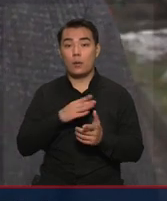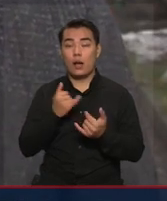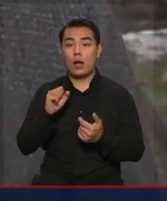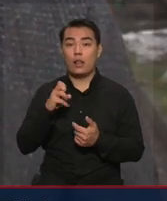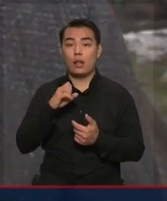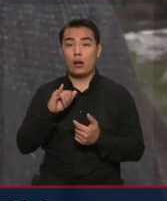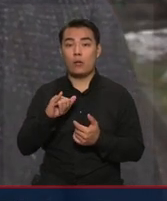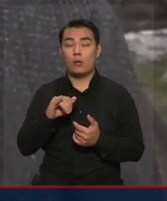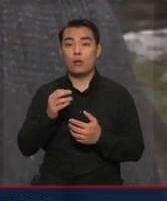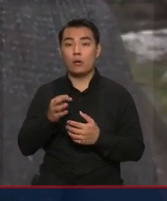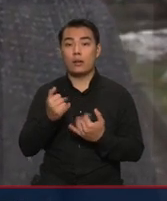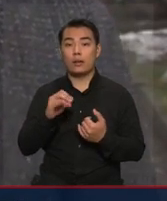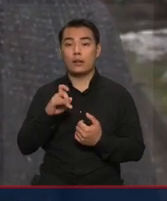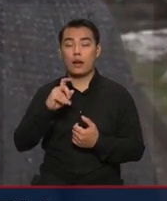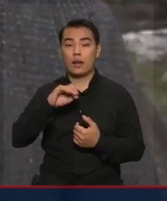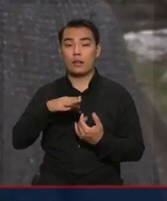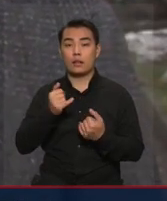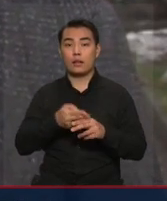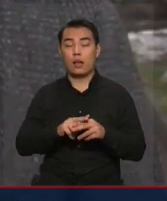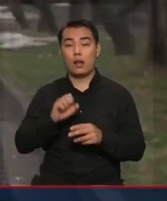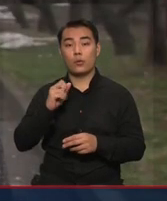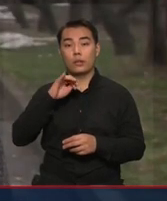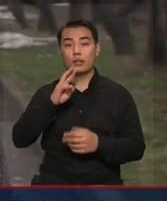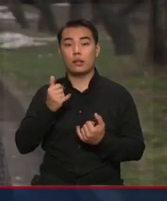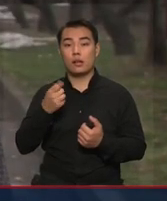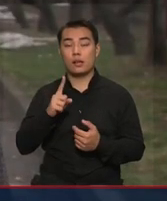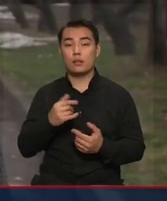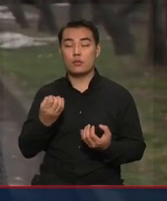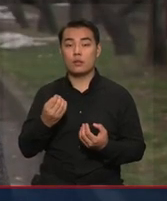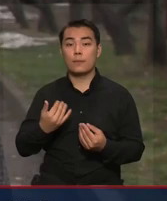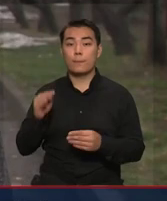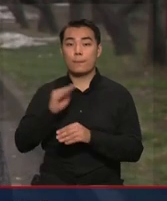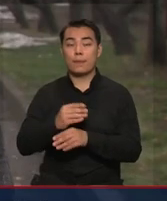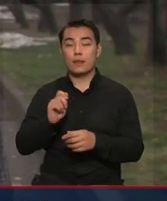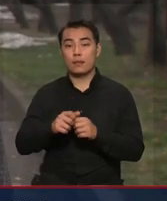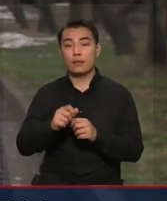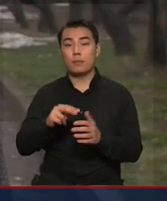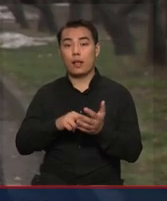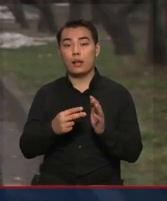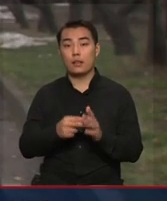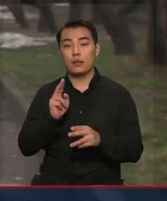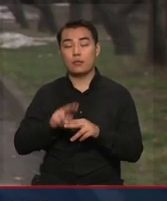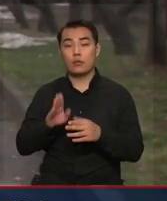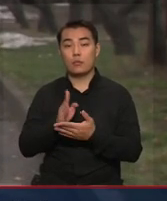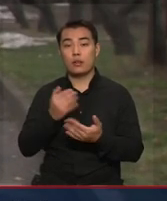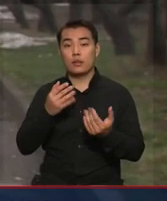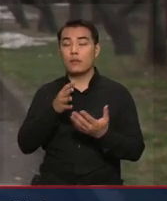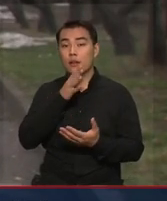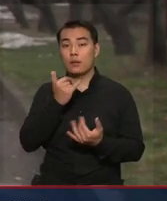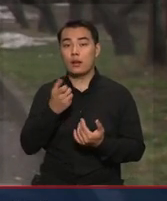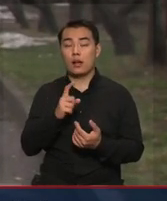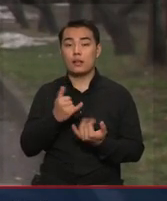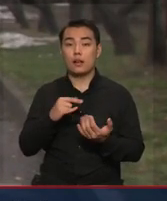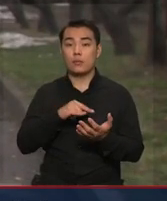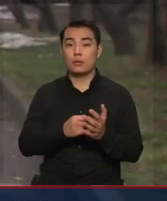Алатау ауданының Рахат және Мәдениет шағын аудандарын газдандыру бойынша тағы бір инвестициялық жобаны аяқтап жатырмыз. Қазіргі уақытта жаңа газ